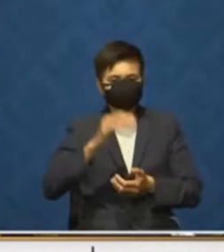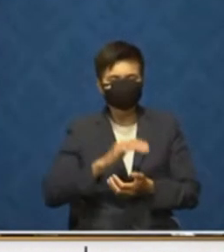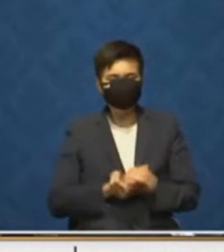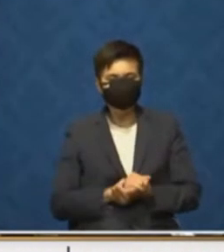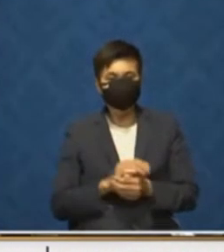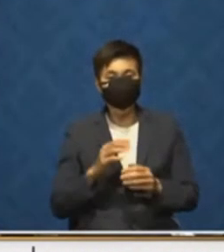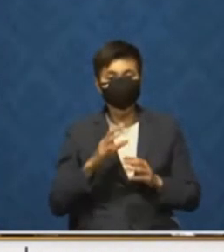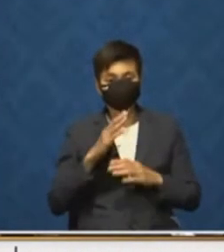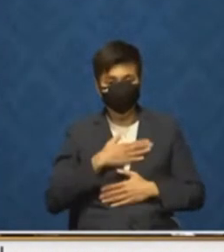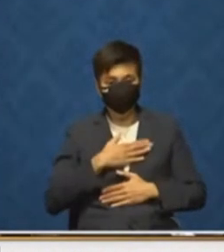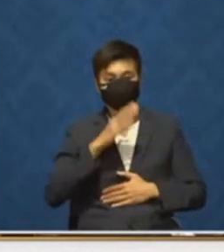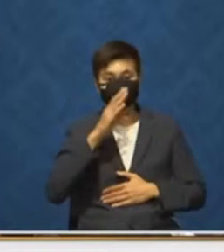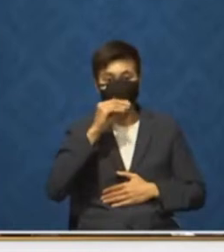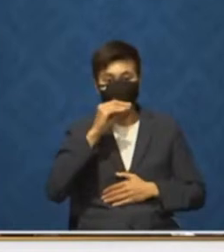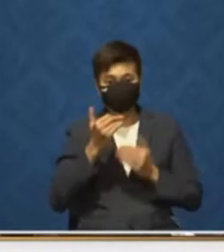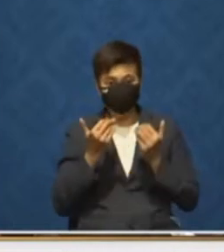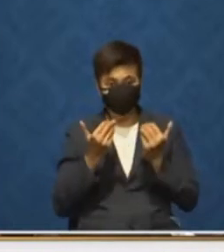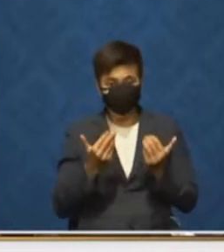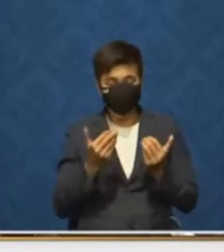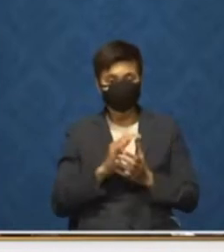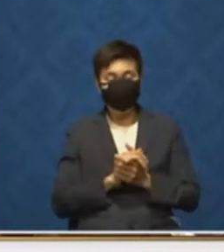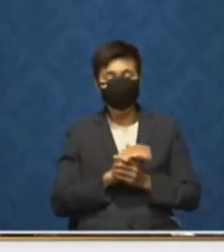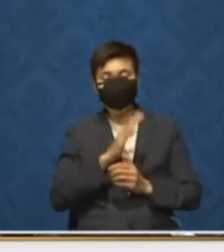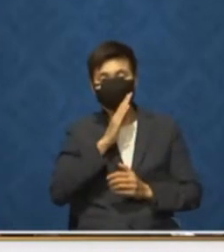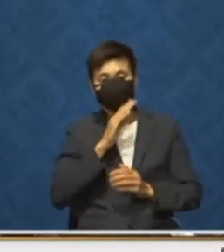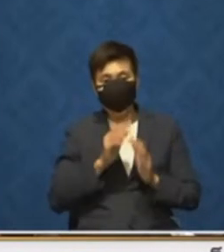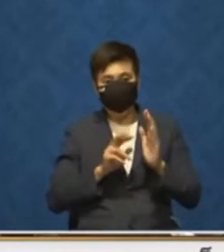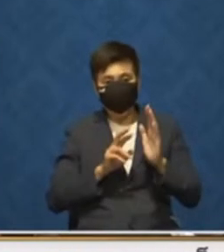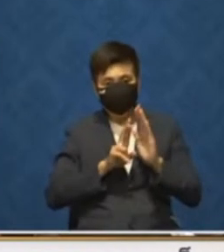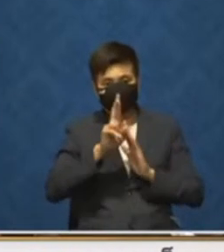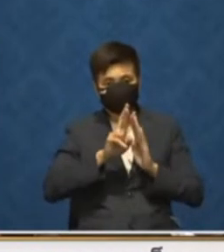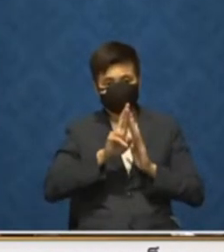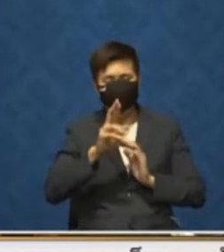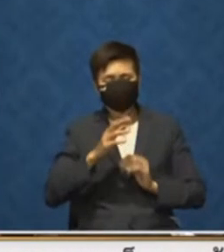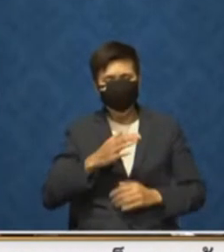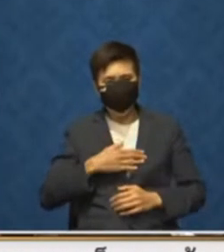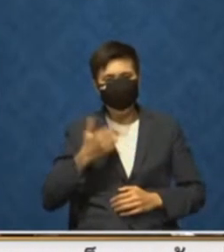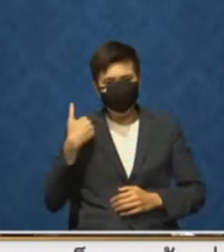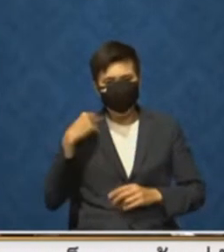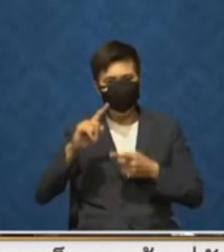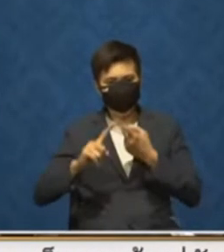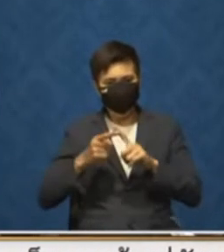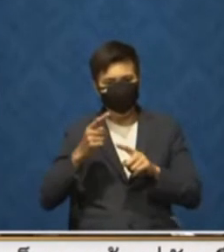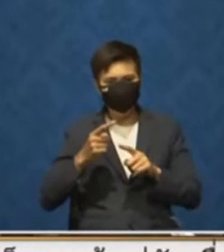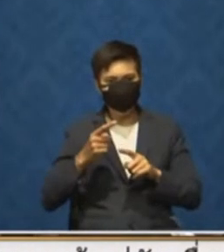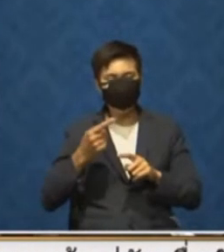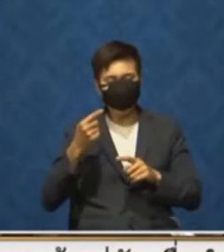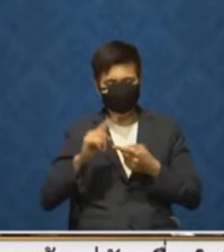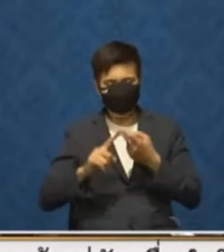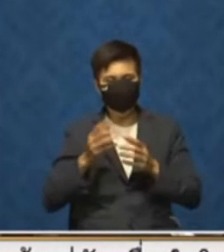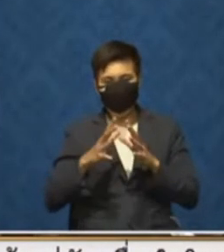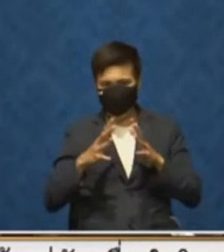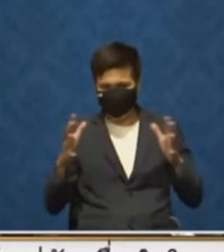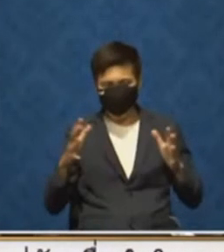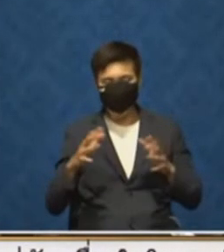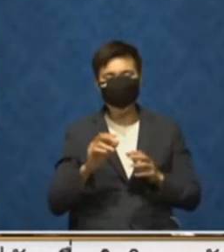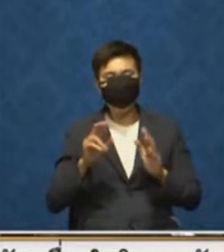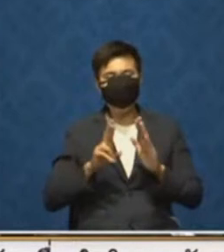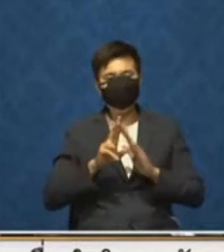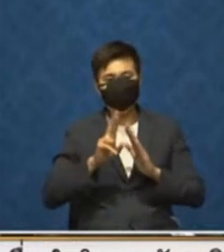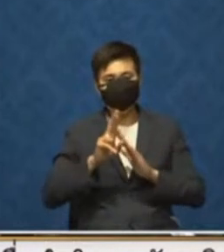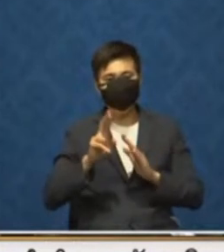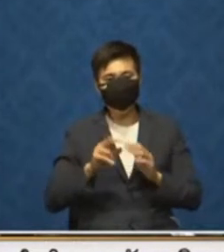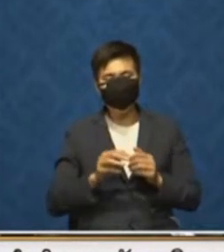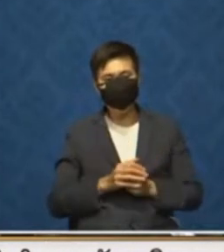นี้ครับผมเดินไปเชียงรายจริงผมคงจะมีเพื่อนหลายคนนะเพราะผมเชื่อว่าคนจังหวัดเชียงรายหรือคนแถว